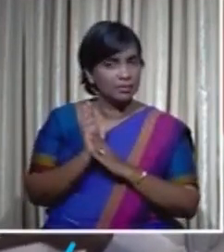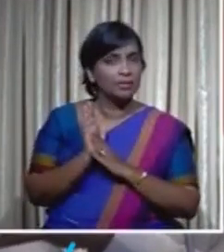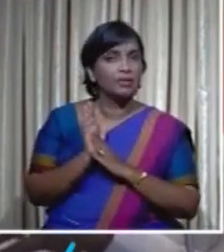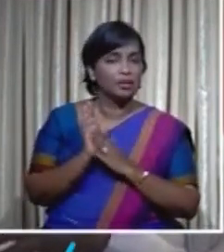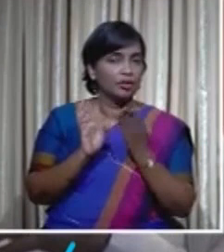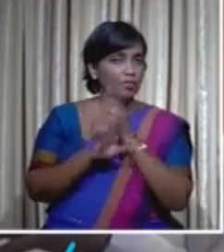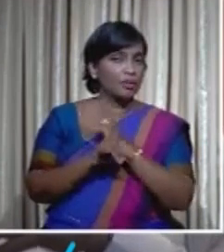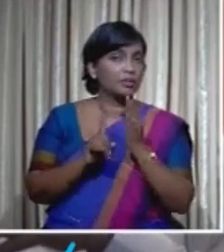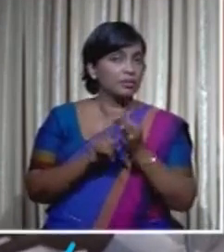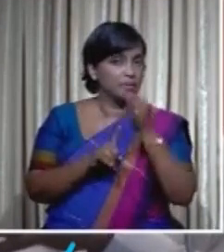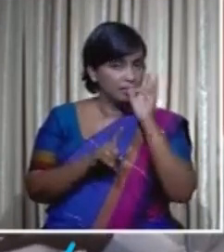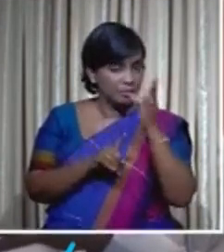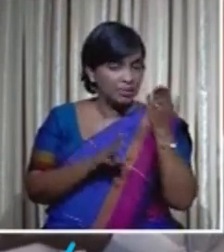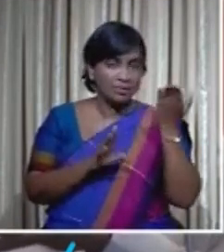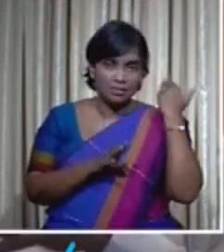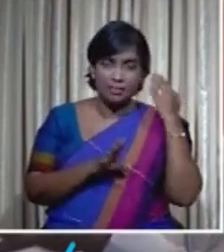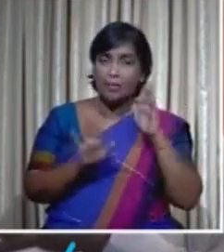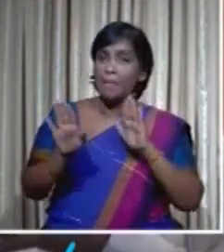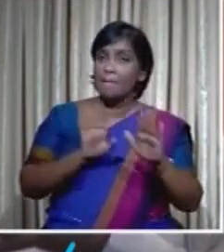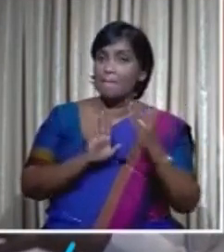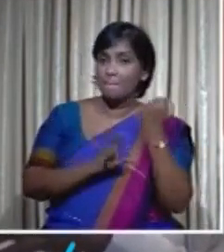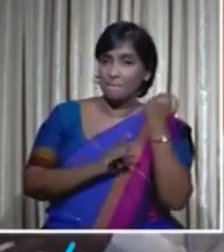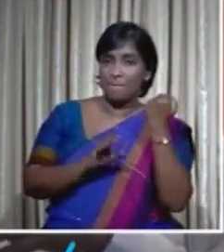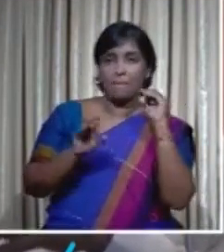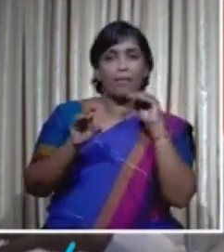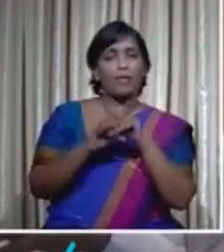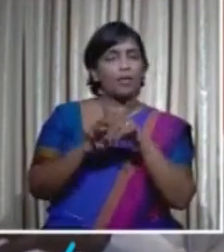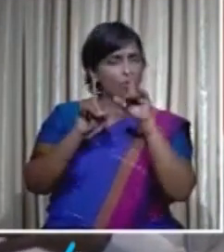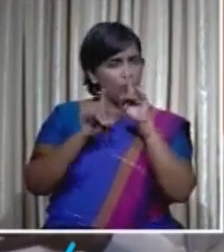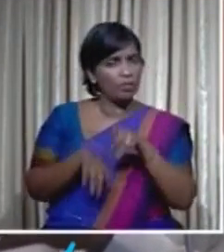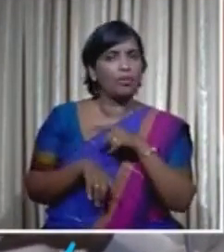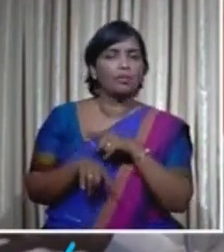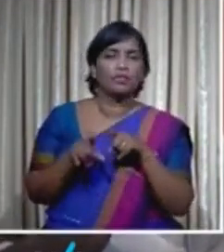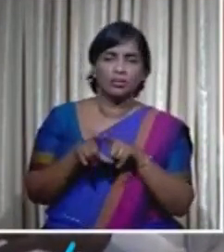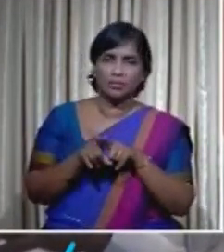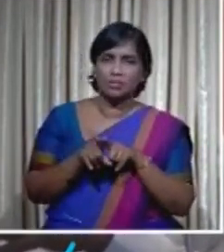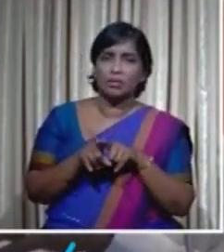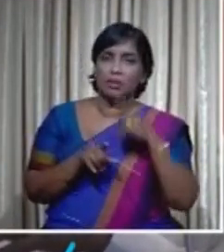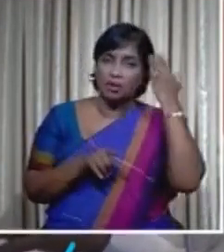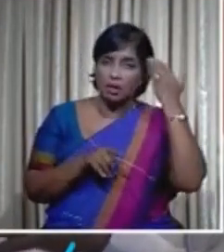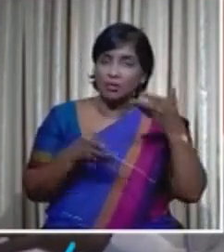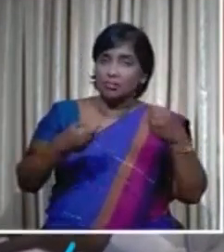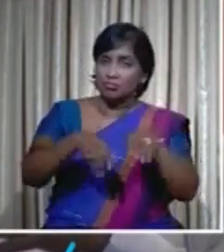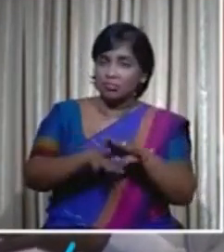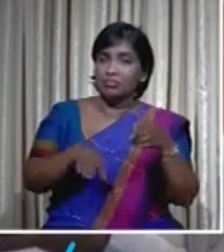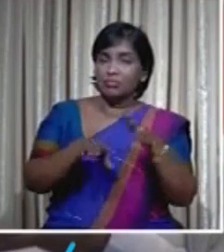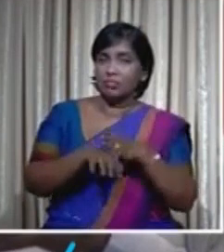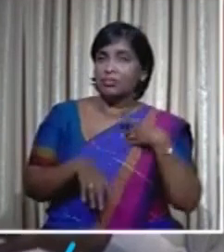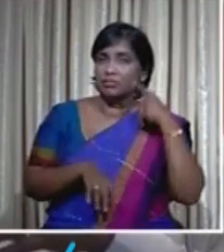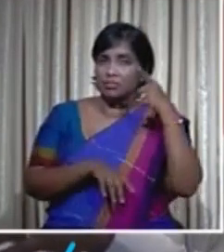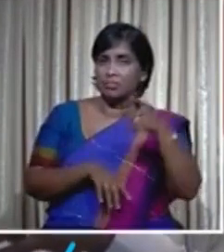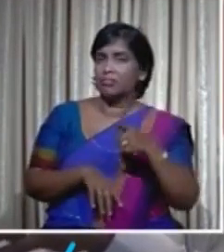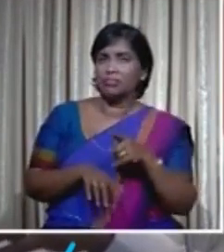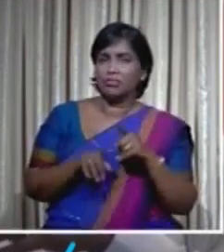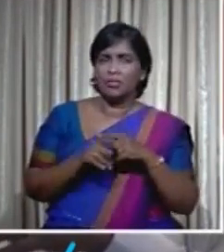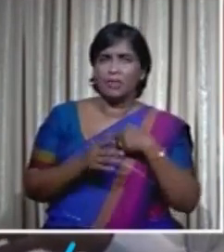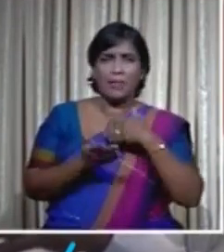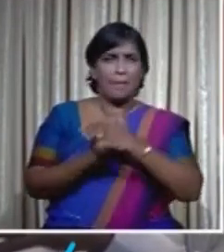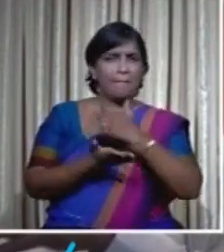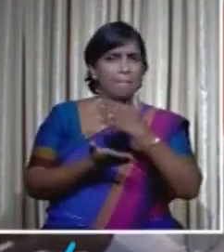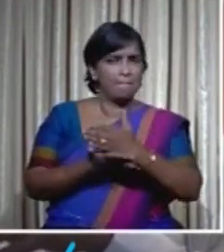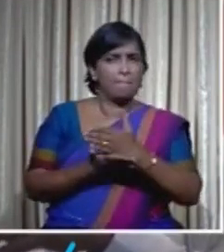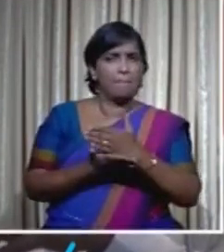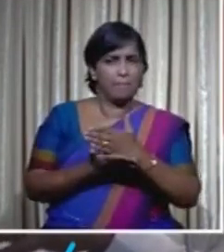இருந்த பொழுது இவ்வாறான துயரமில்லங்களுக்கு செல்லுகின்ற காலம் தடைப்பட்டிருந்தது ஆனால் மைத்திரிபால சிறிசேன ஜனாதிபதியாக இருந்த